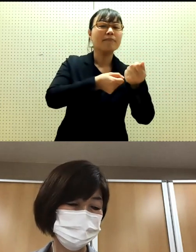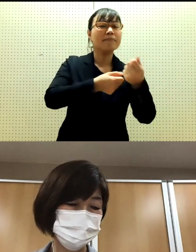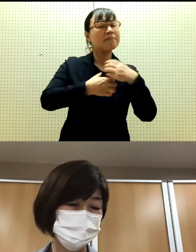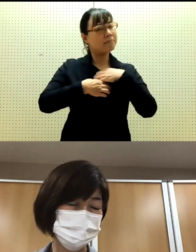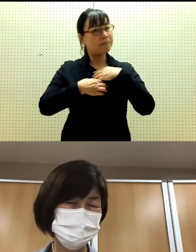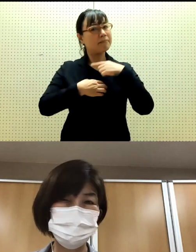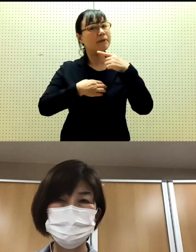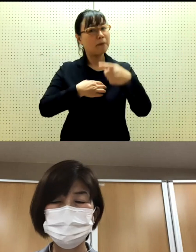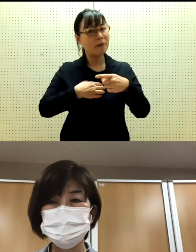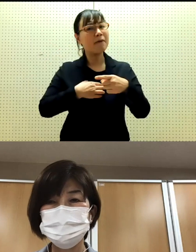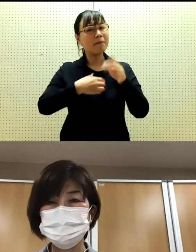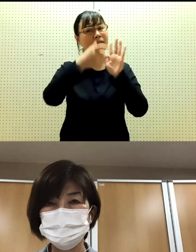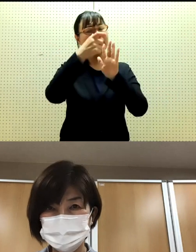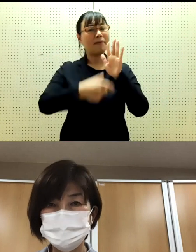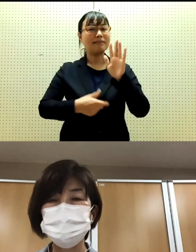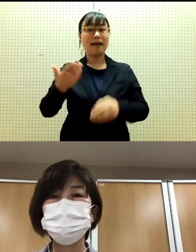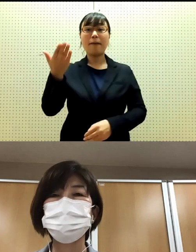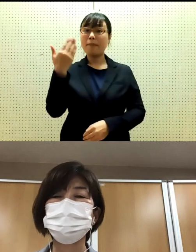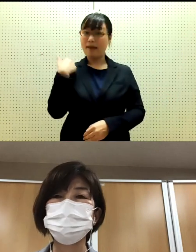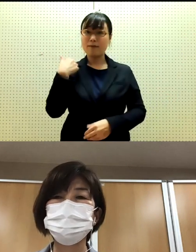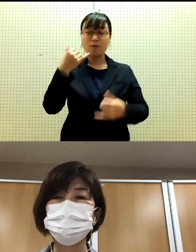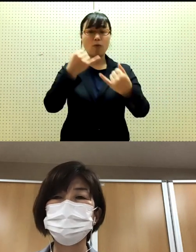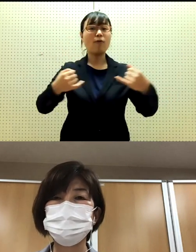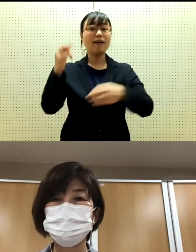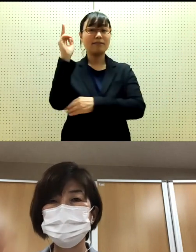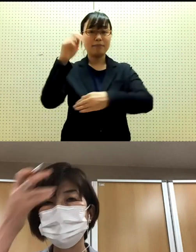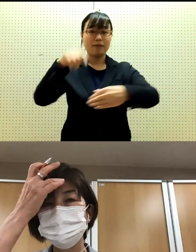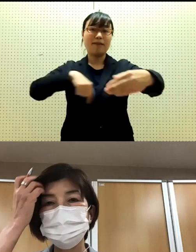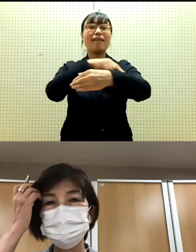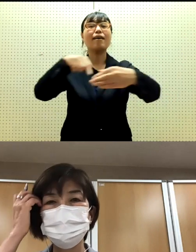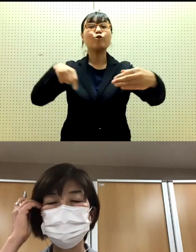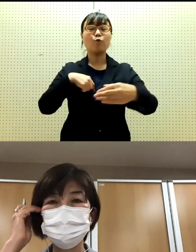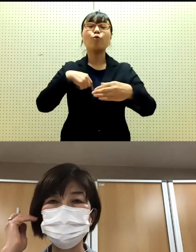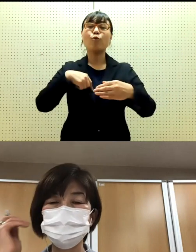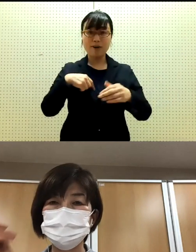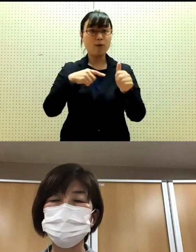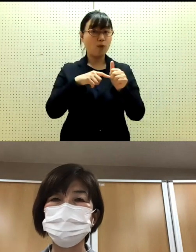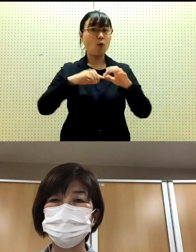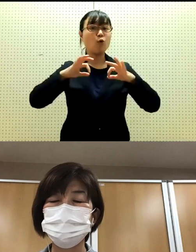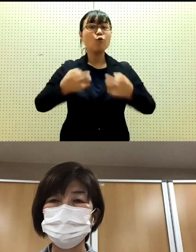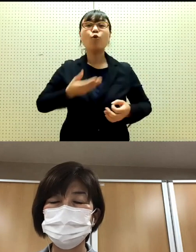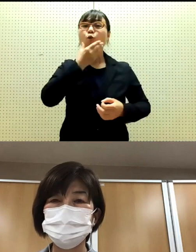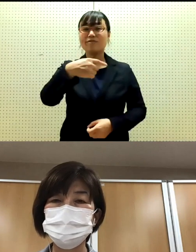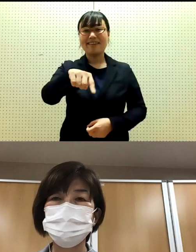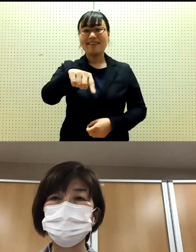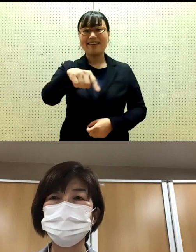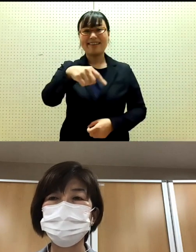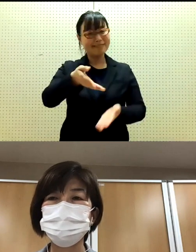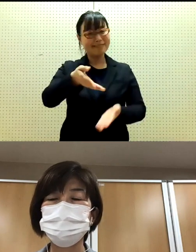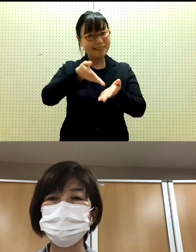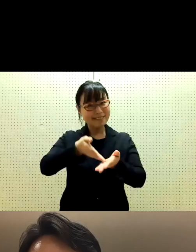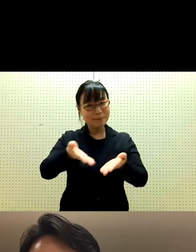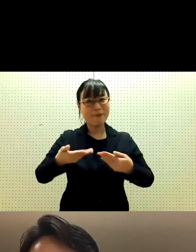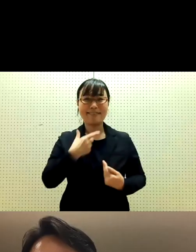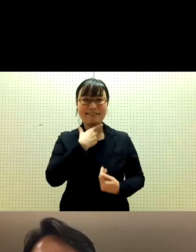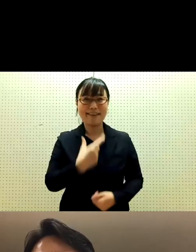回のオンラインセミナーの内容を豊福先生に振り返っていただこうと思います。豊福先生、よろしくお願いいた